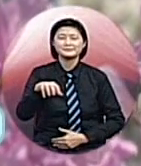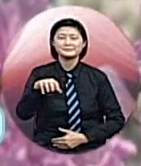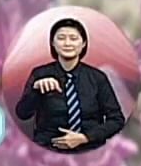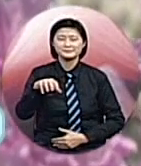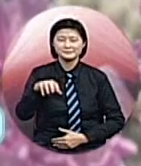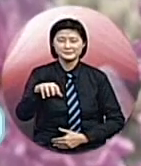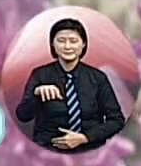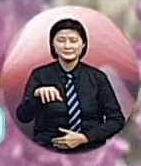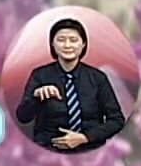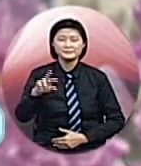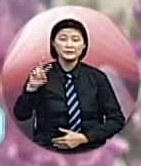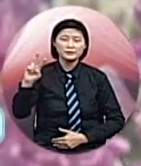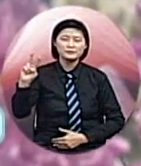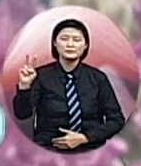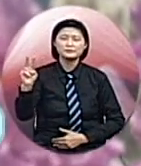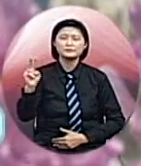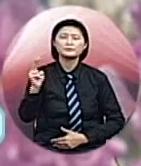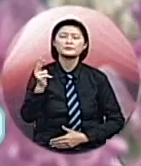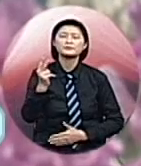원점으로